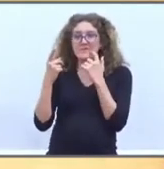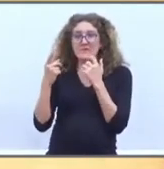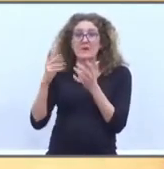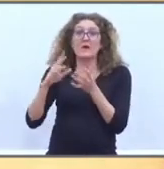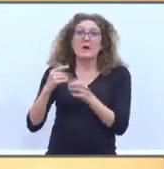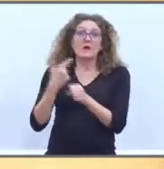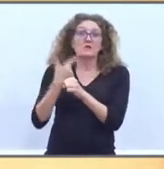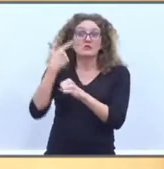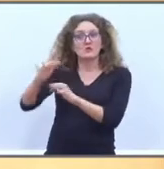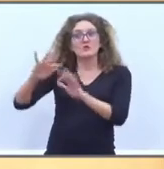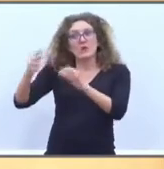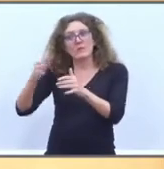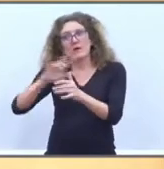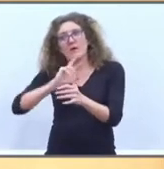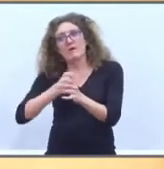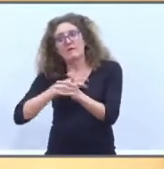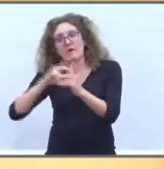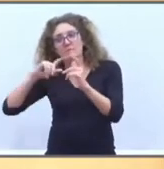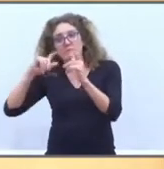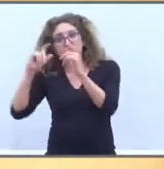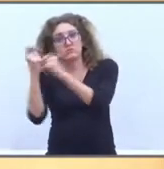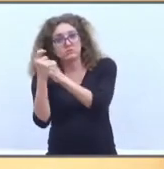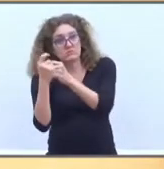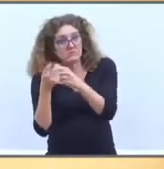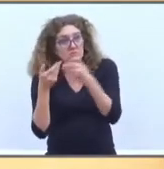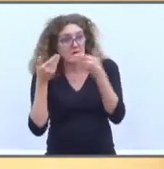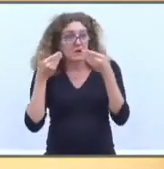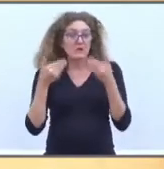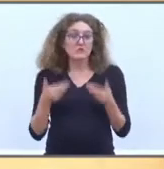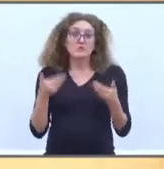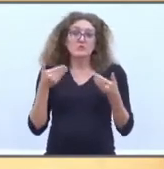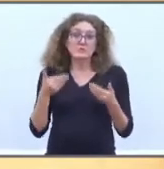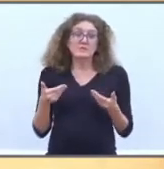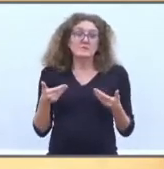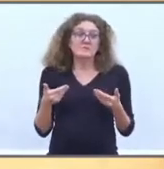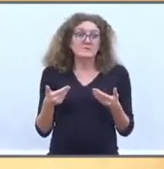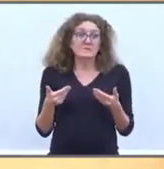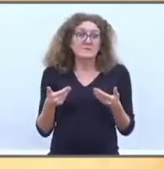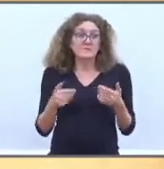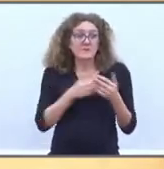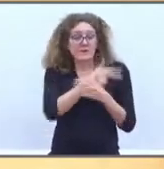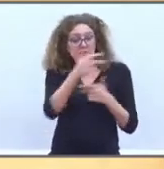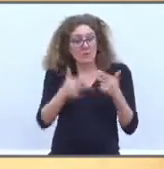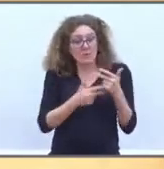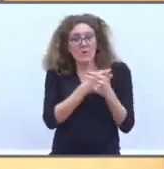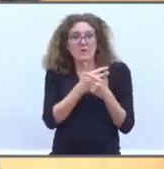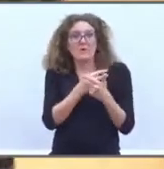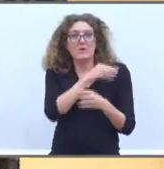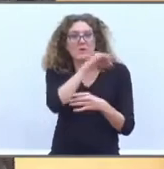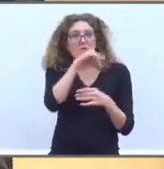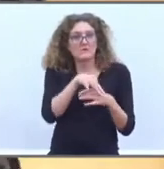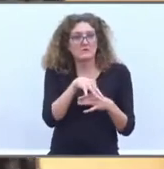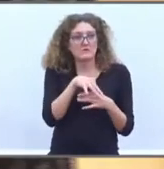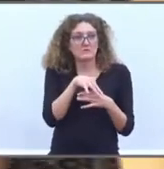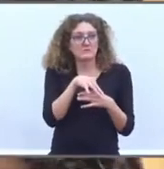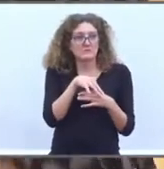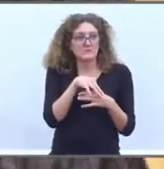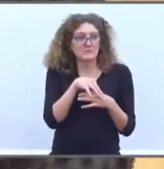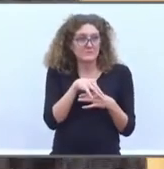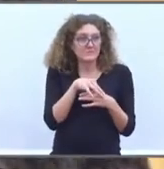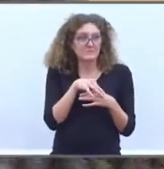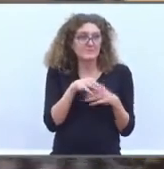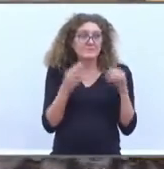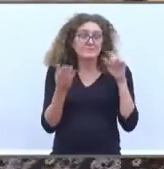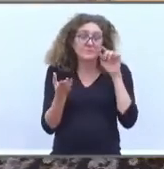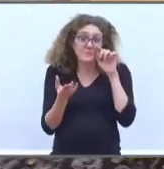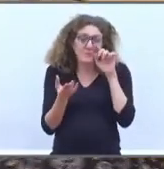c'est-à-dire 2 ans plus tard, et on se retrouve aujourd'hui dans une décision de la métropole. Cette délibération